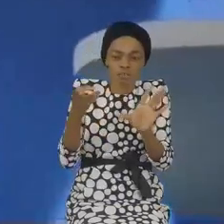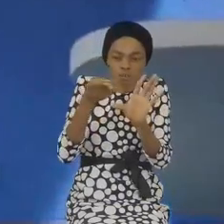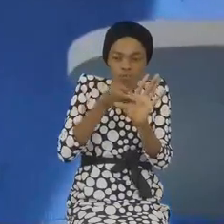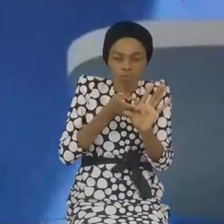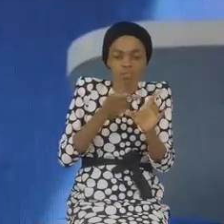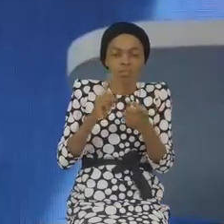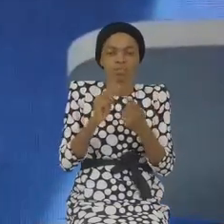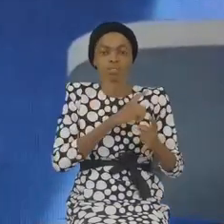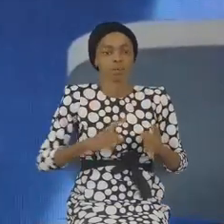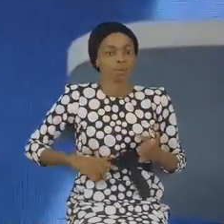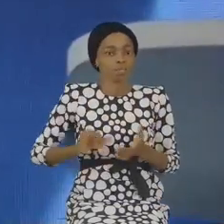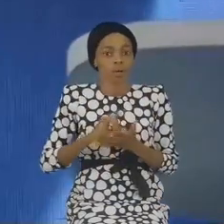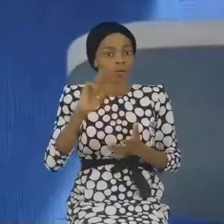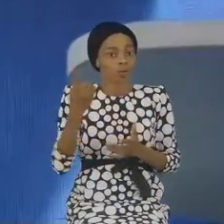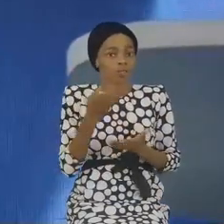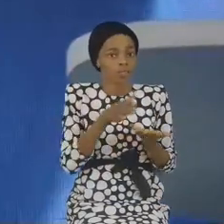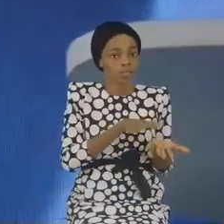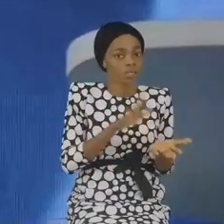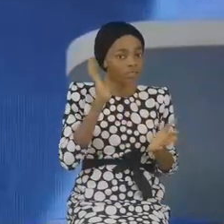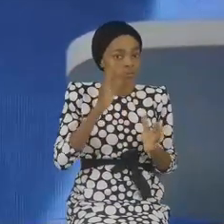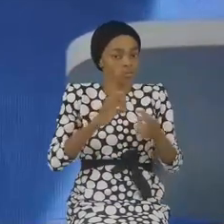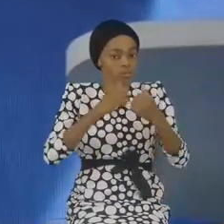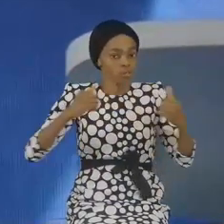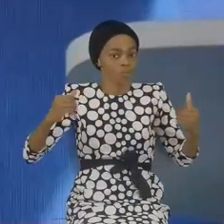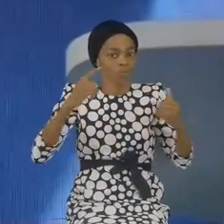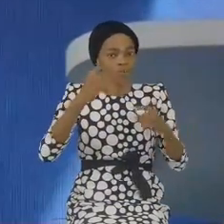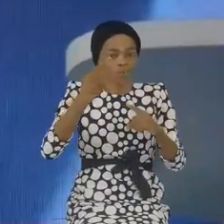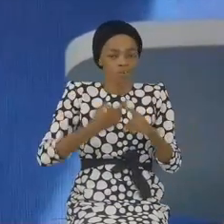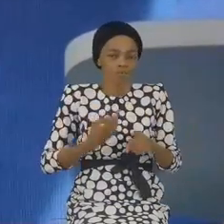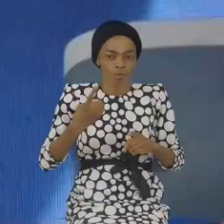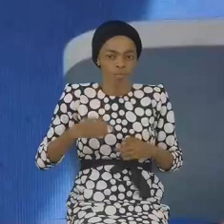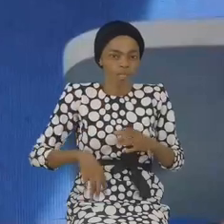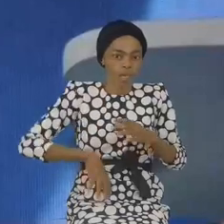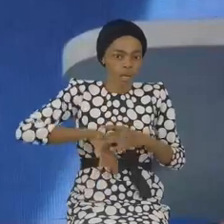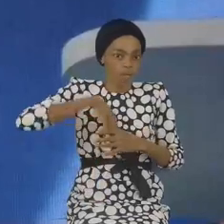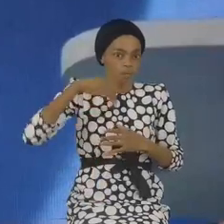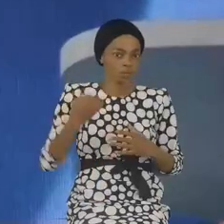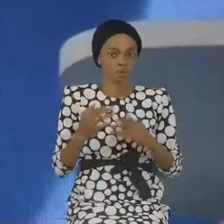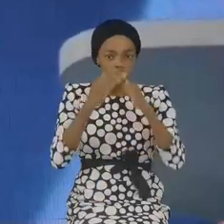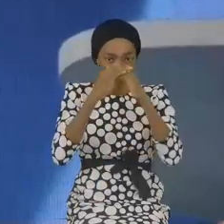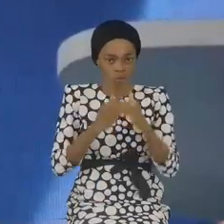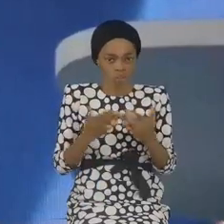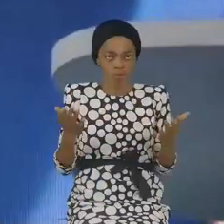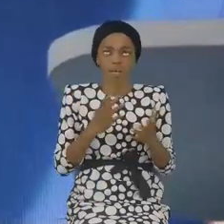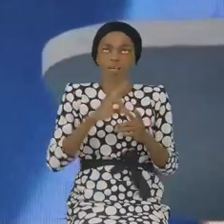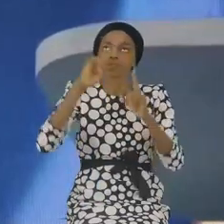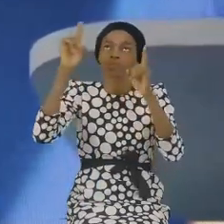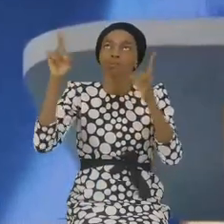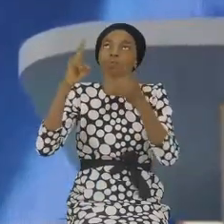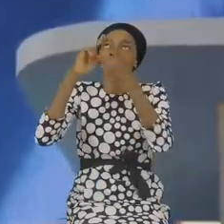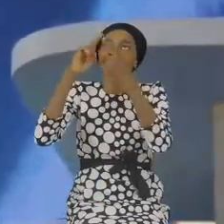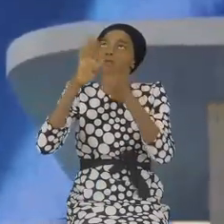que seule la mort peut te séparer de l'adoration extérieure ici, et tu seras avec